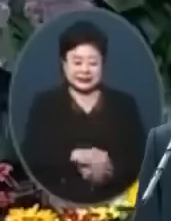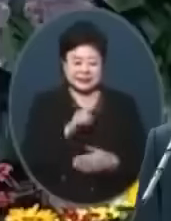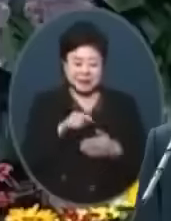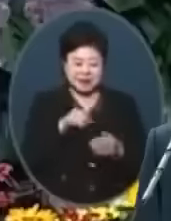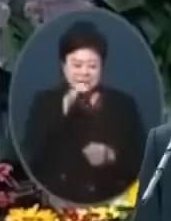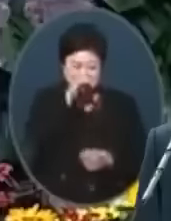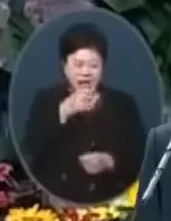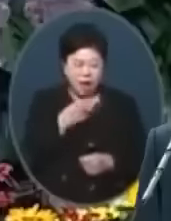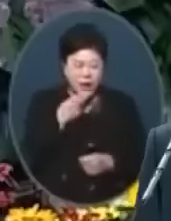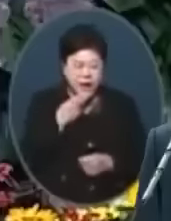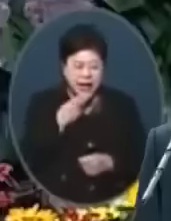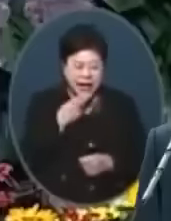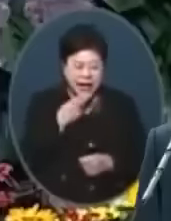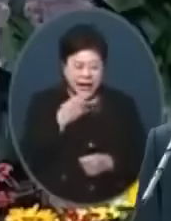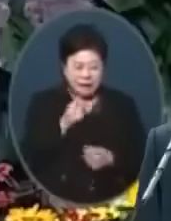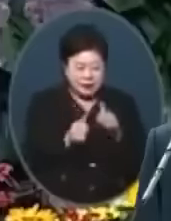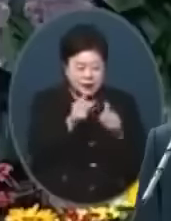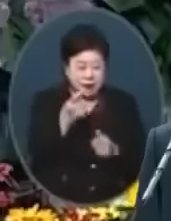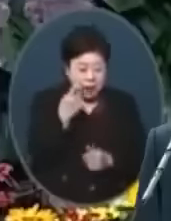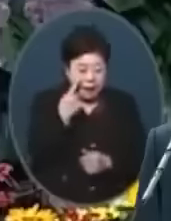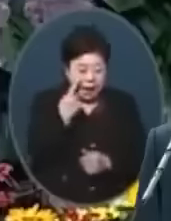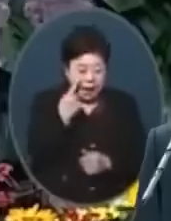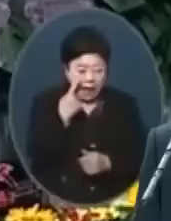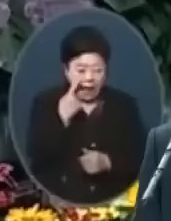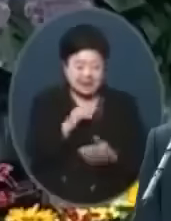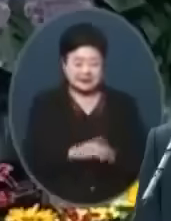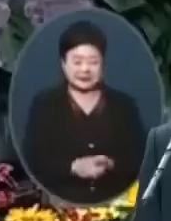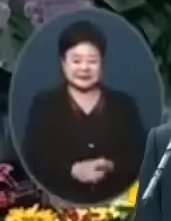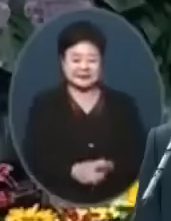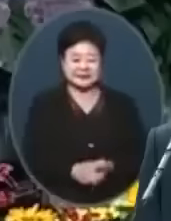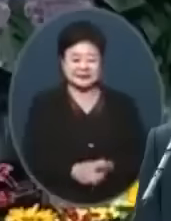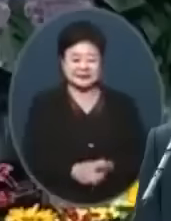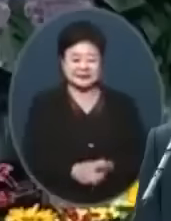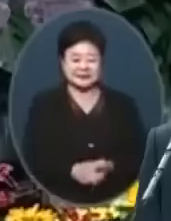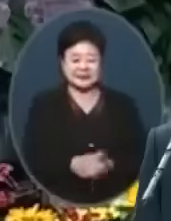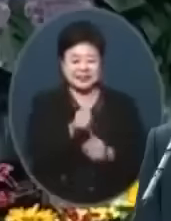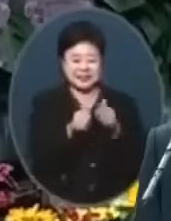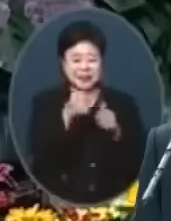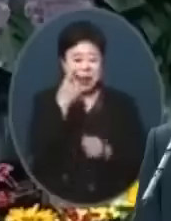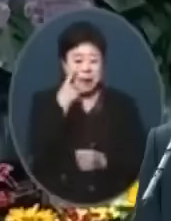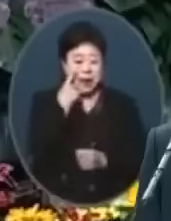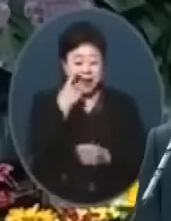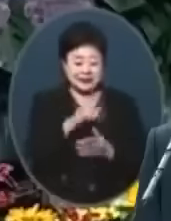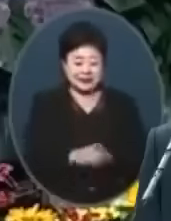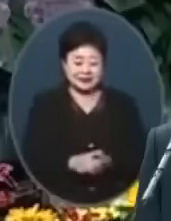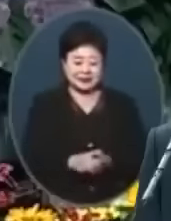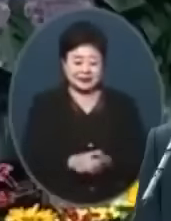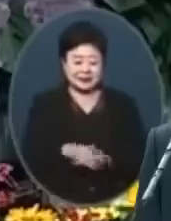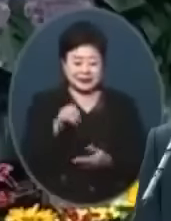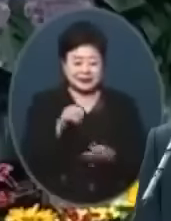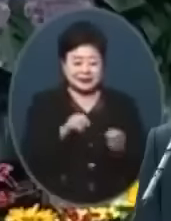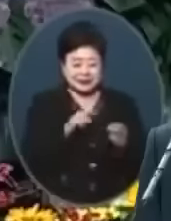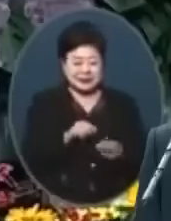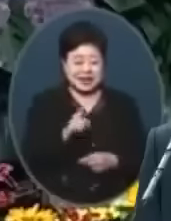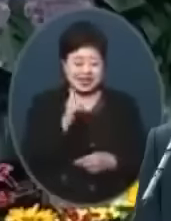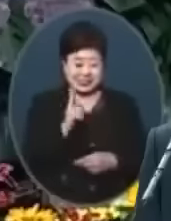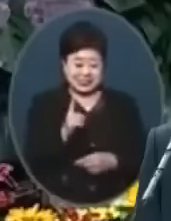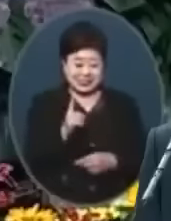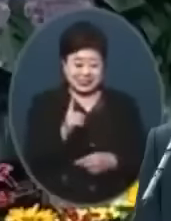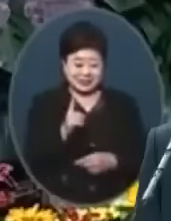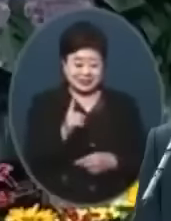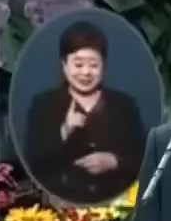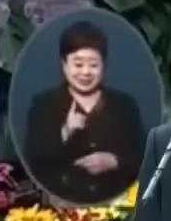마음을 가졌는지 안 가졌는지 그것으로서 시험을 했는데 창세기 22장 1절로 2절에